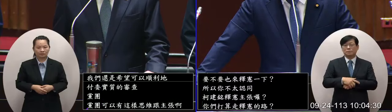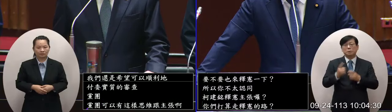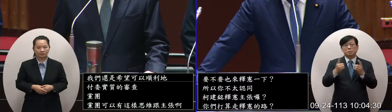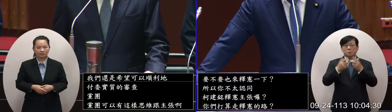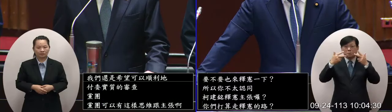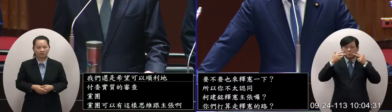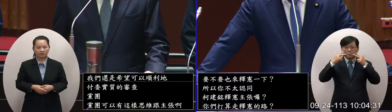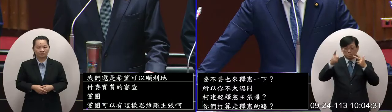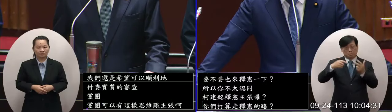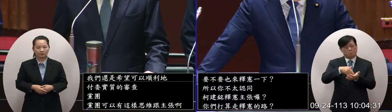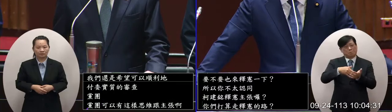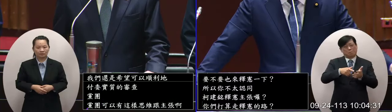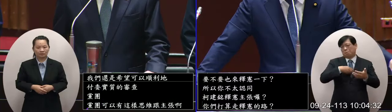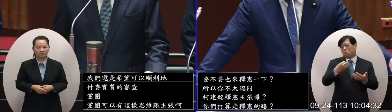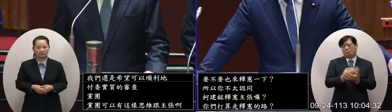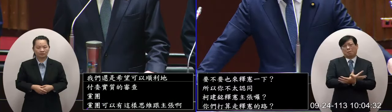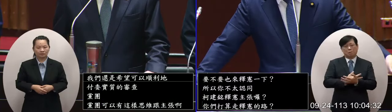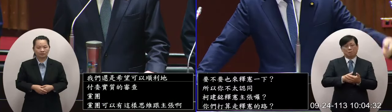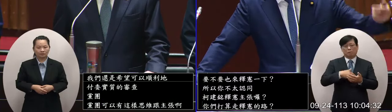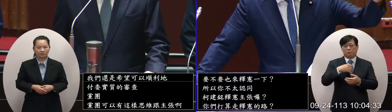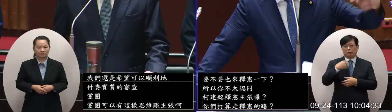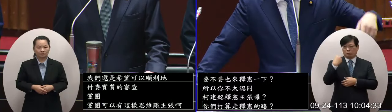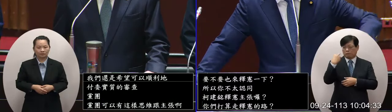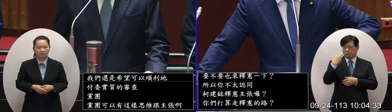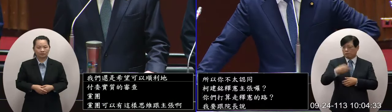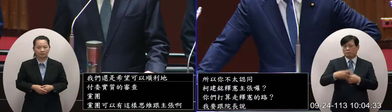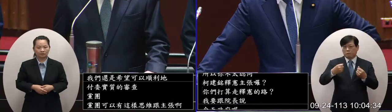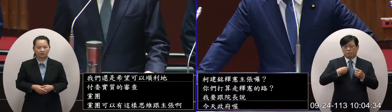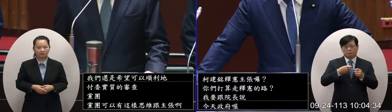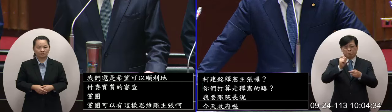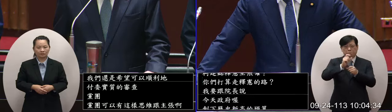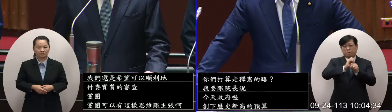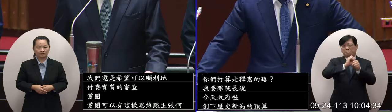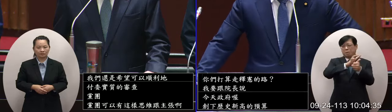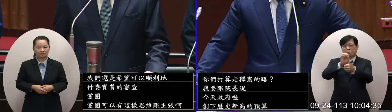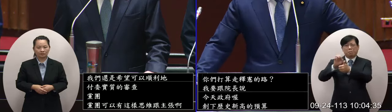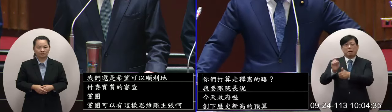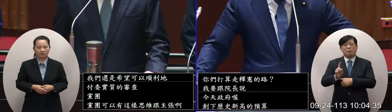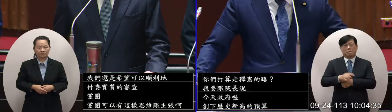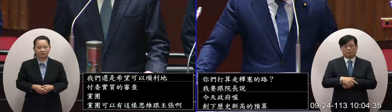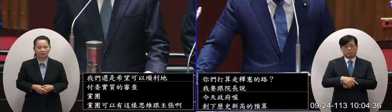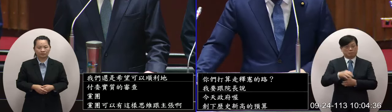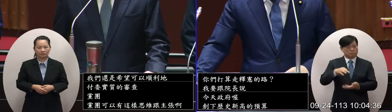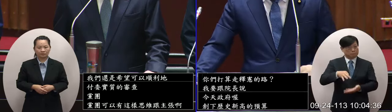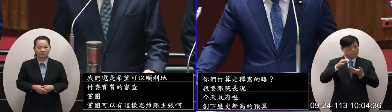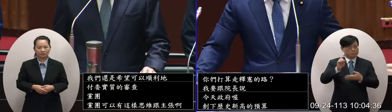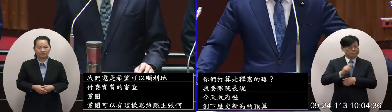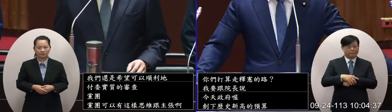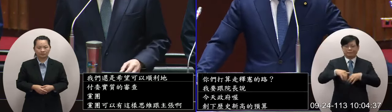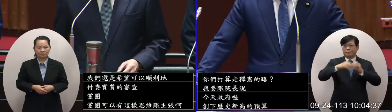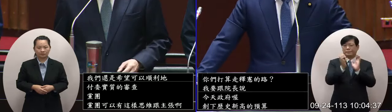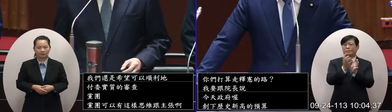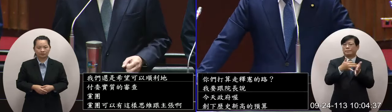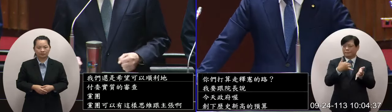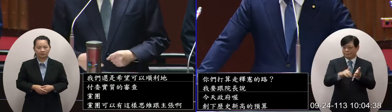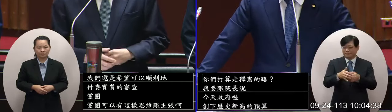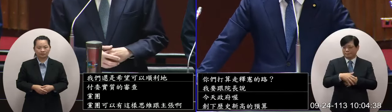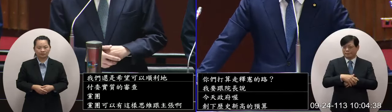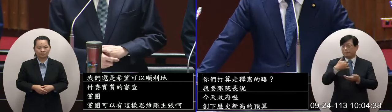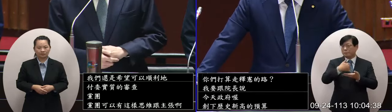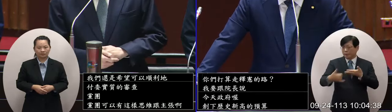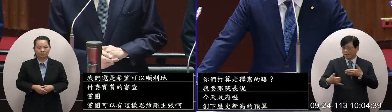住民柔软的心都没有，然后到处现在很多到处谣言啊，讲到说什么总预算